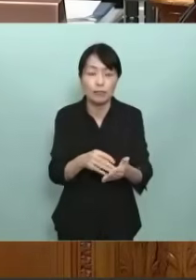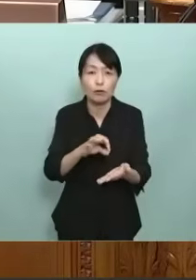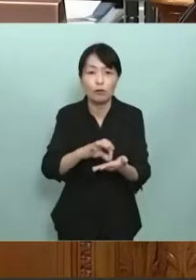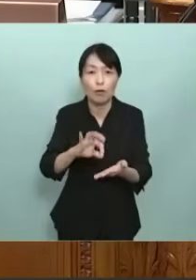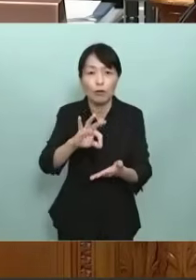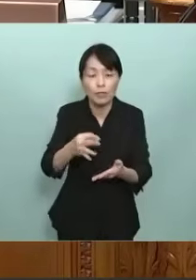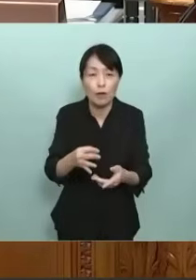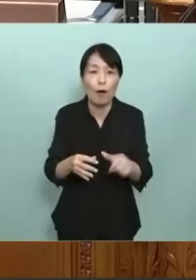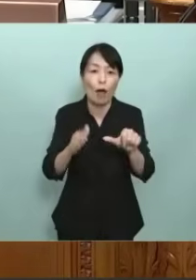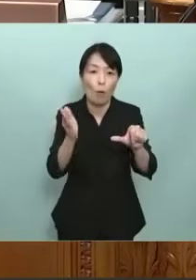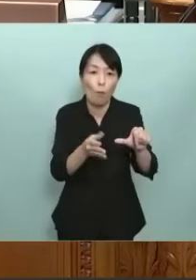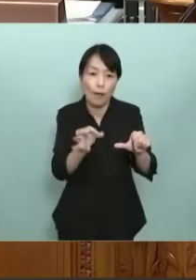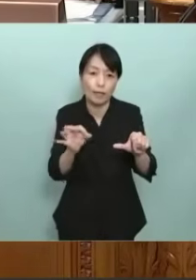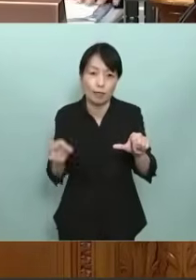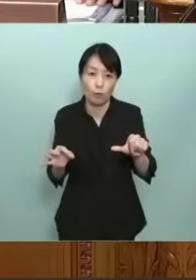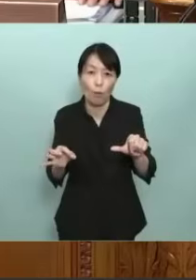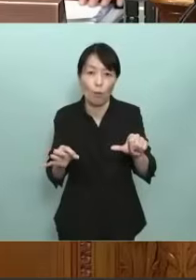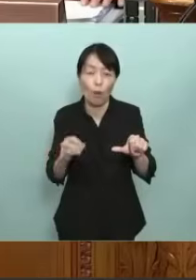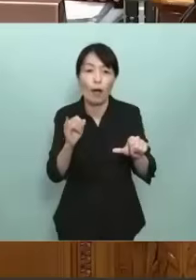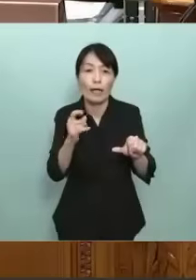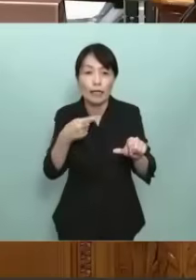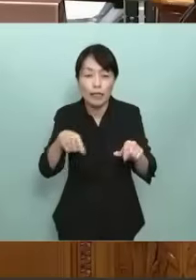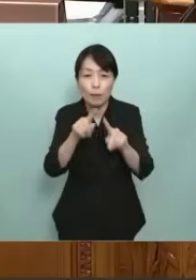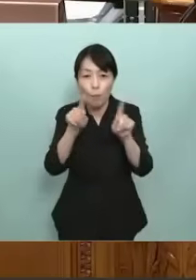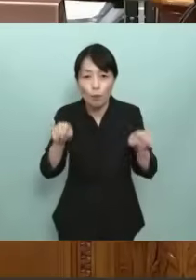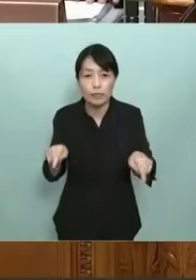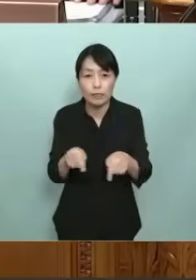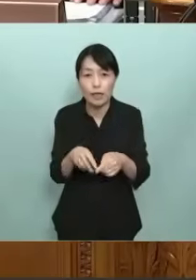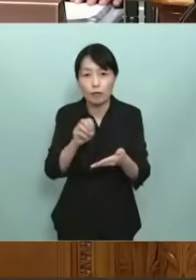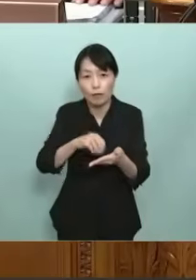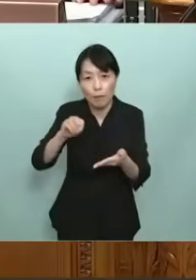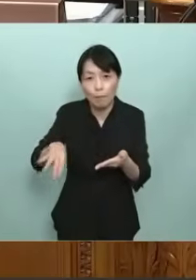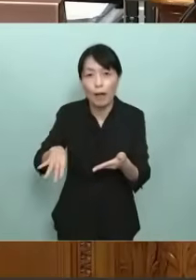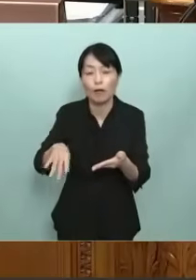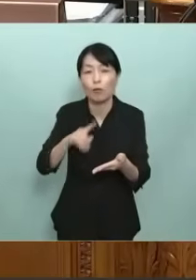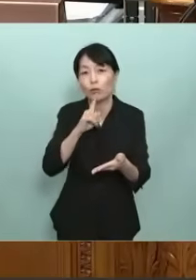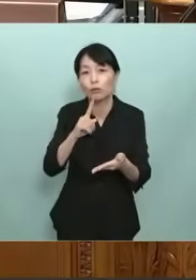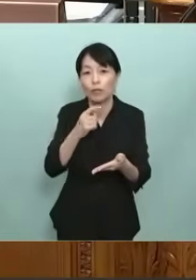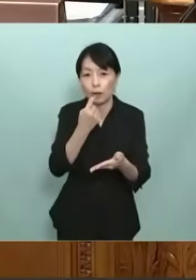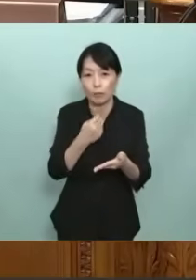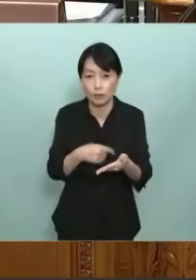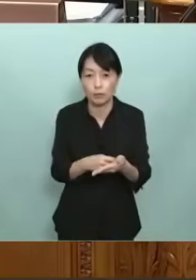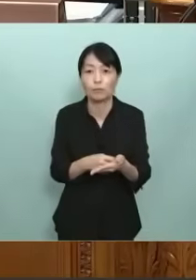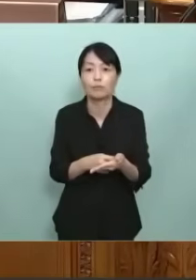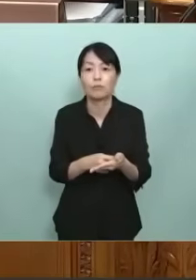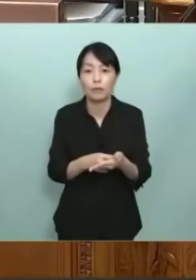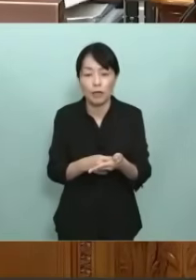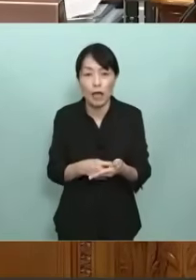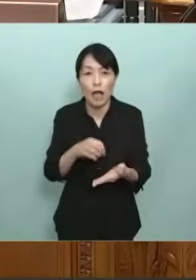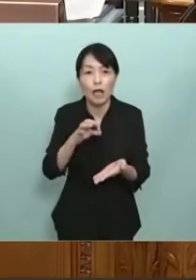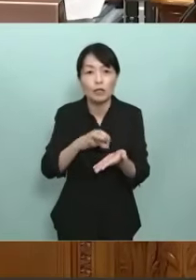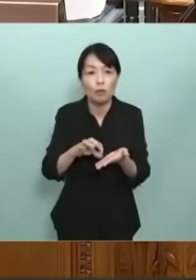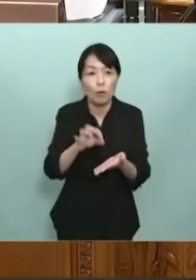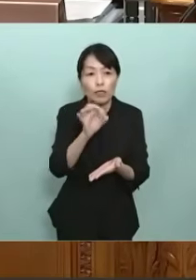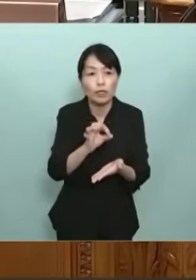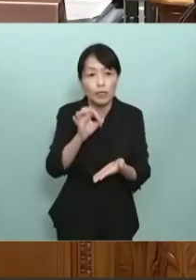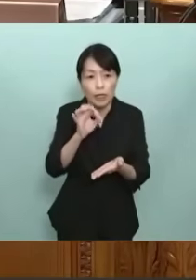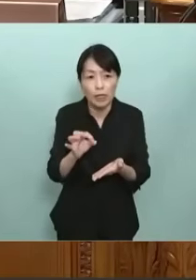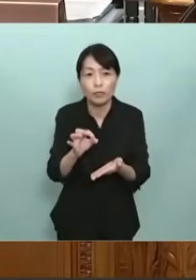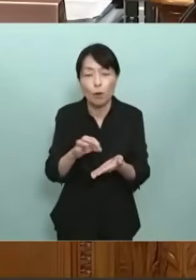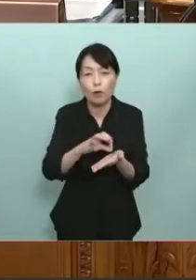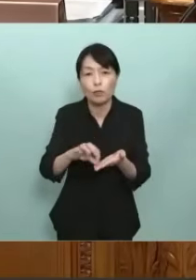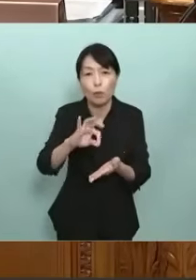ます一部野党が一部野党の政治家が食料品の消費税0%を主されています